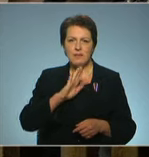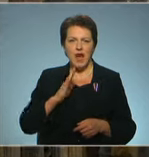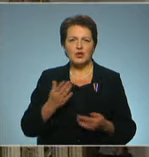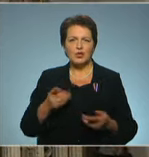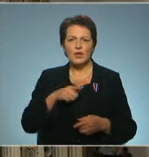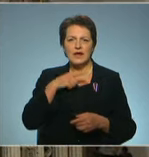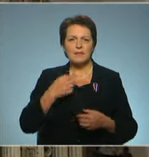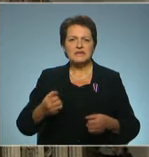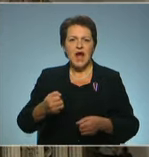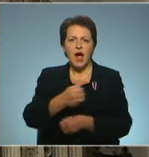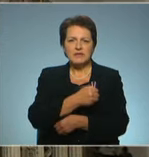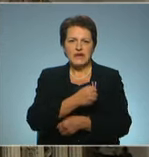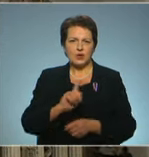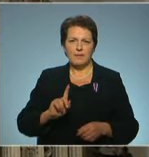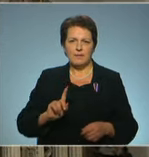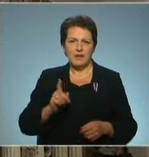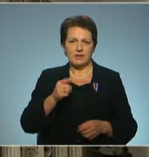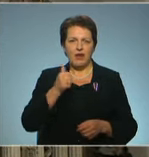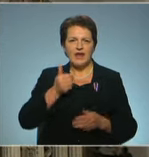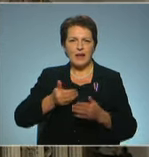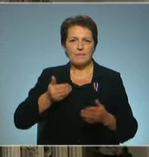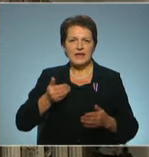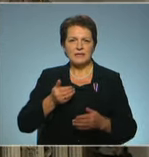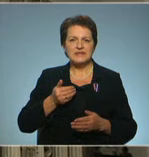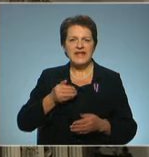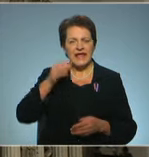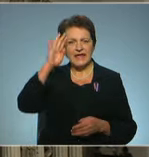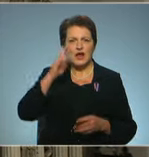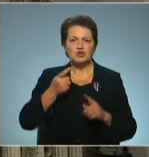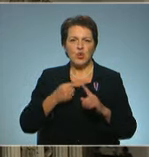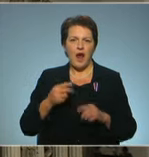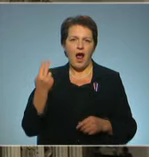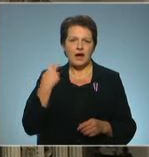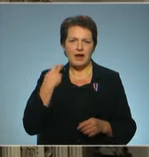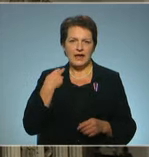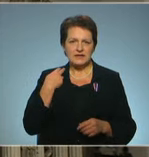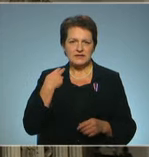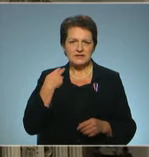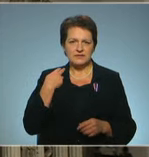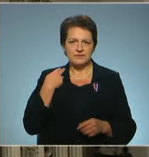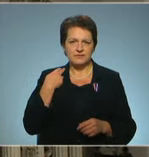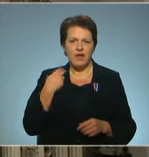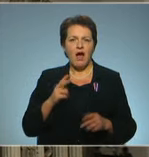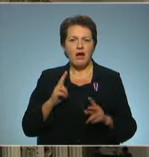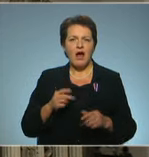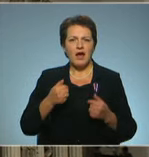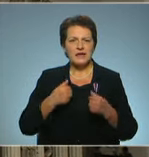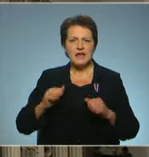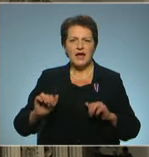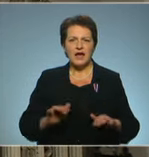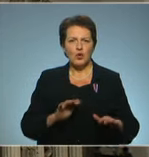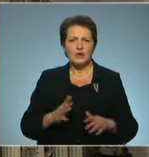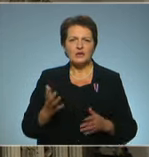gribas apskaut pirmo, vēl pirms Īrijas un Anglijas. Kā es rīkotos ar